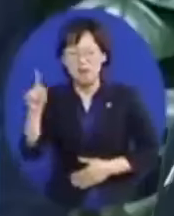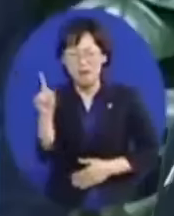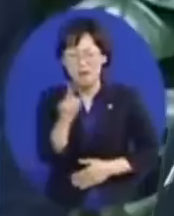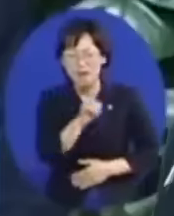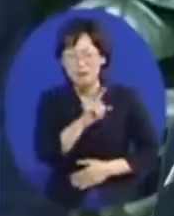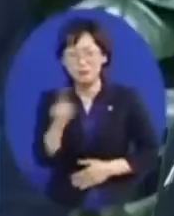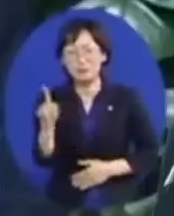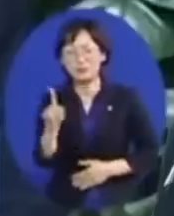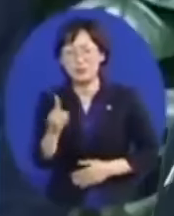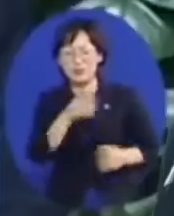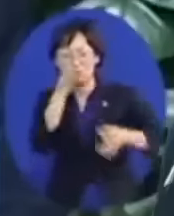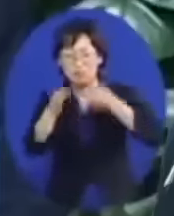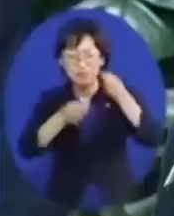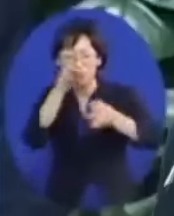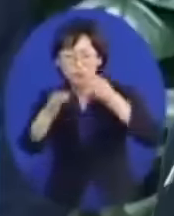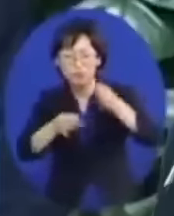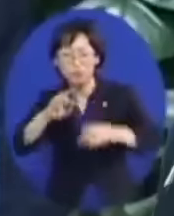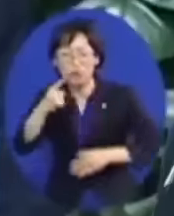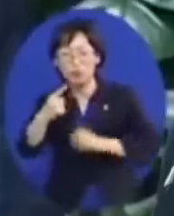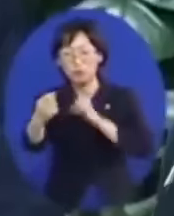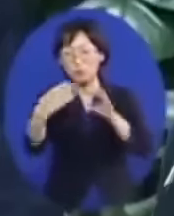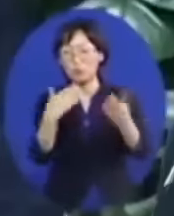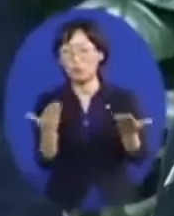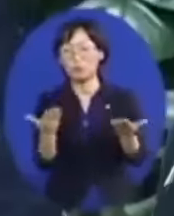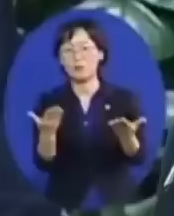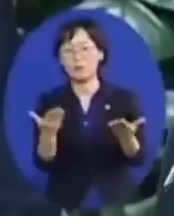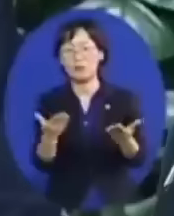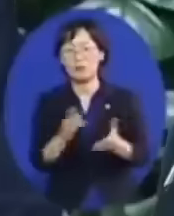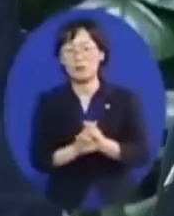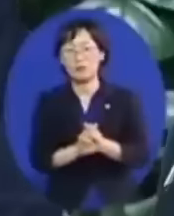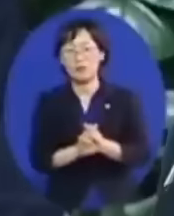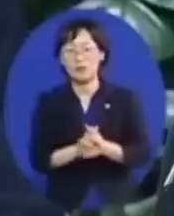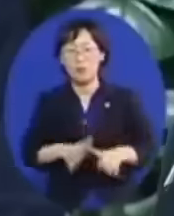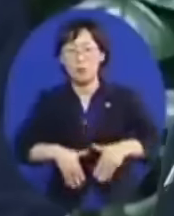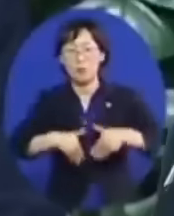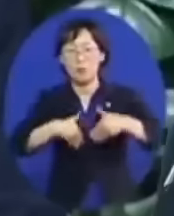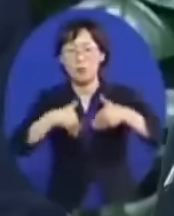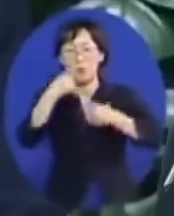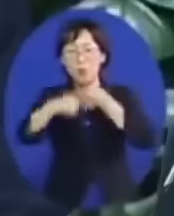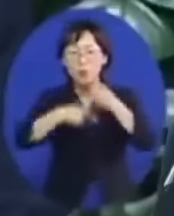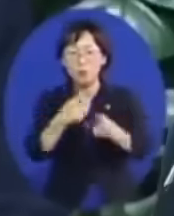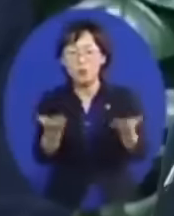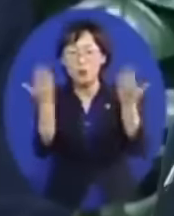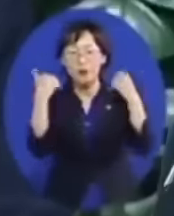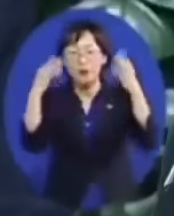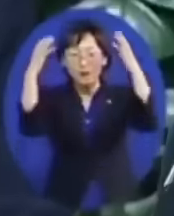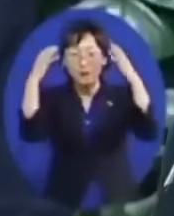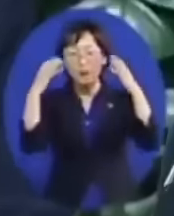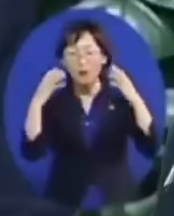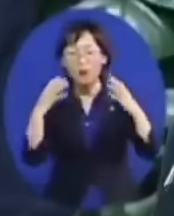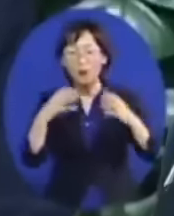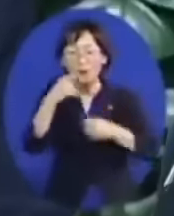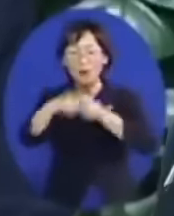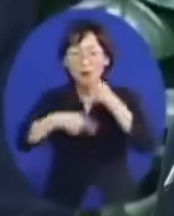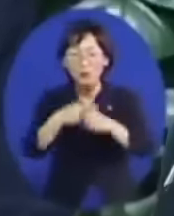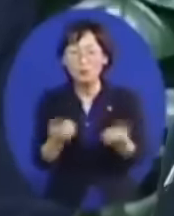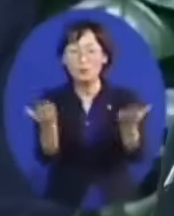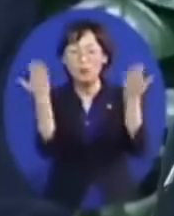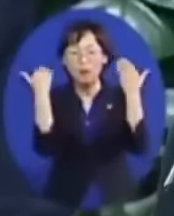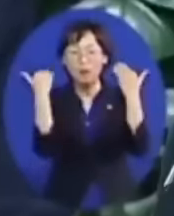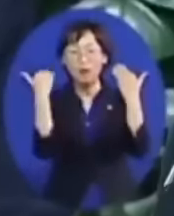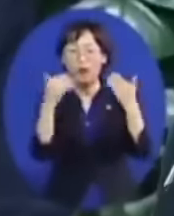아무리 부르시어도 응답을 안 해요. 봄철이 지나가도 응답 안 하고 여름이 오고 여름이 가도